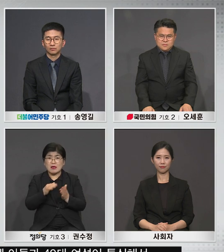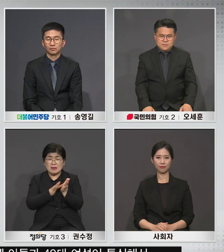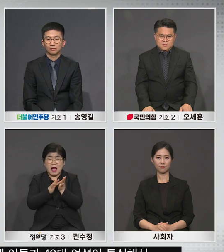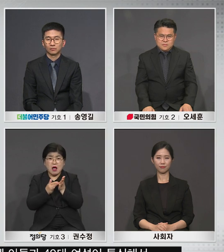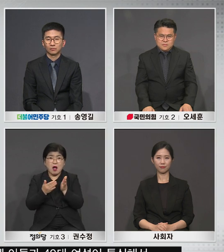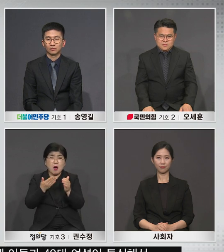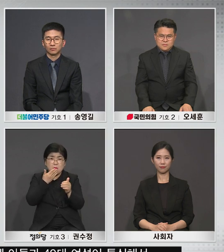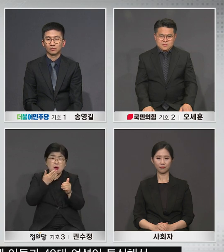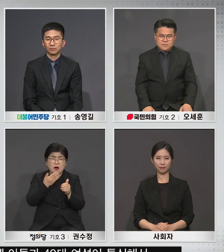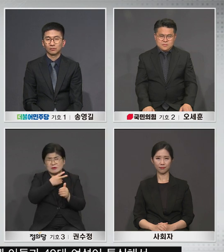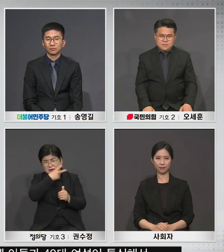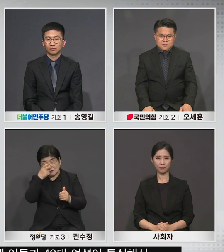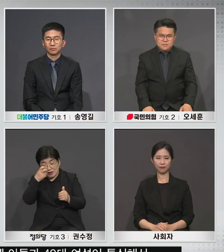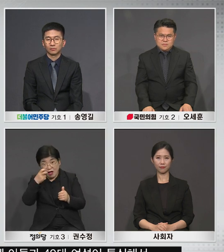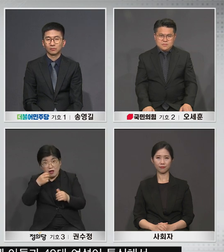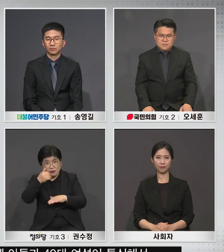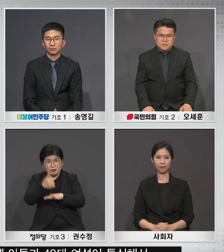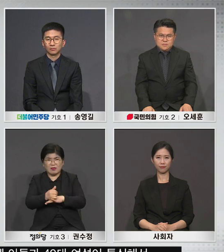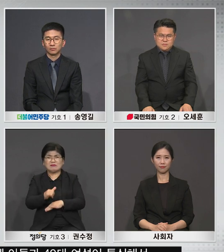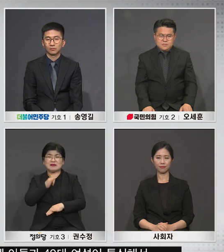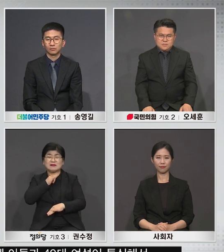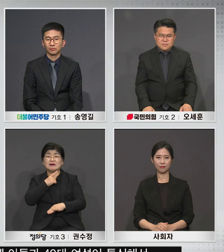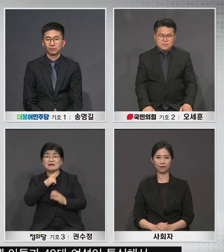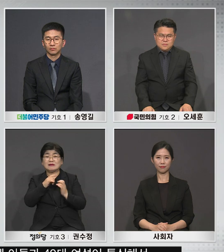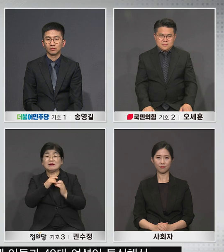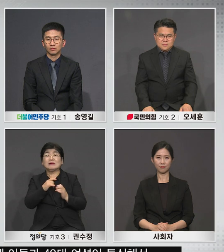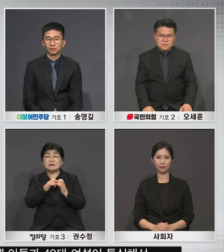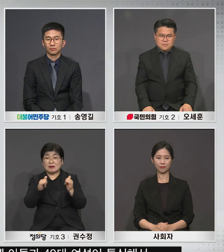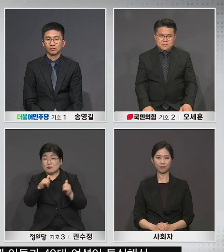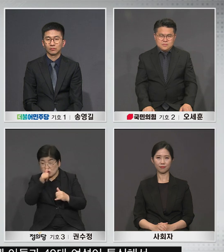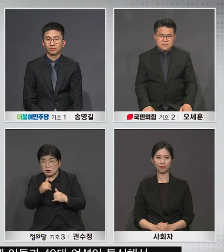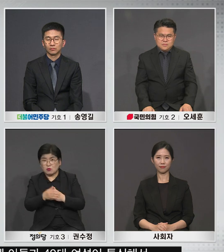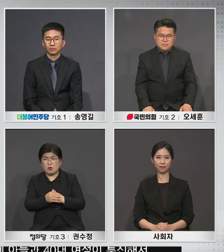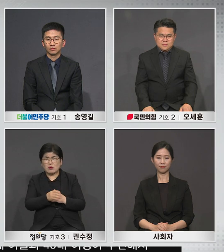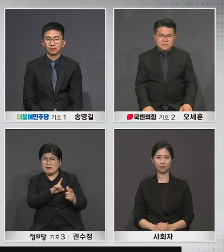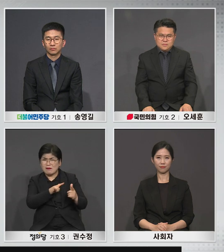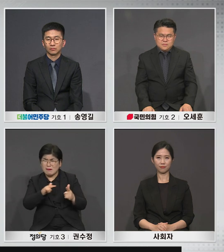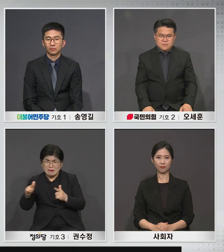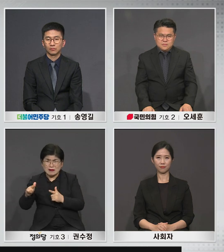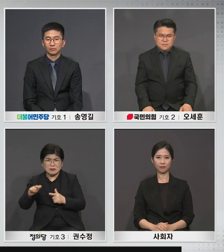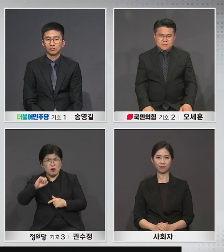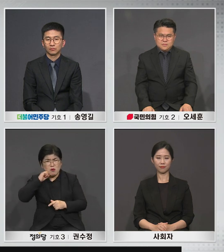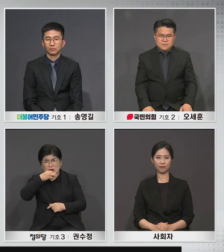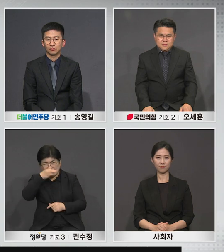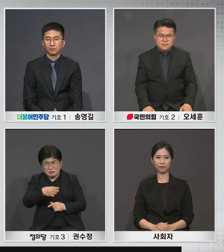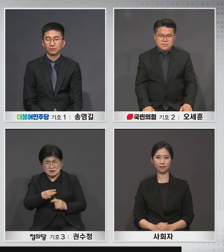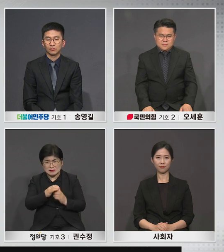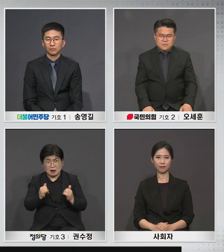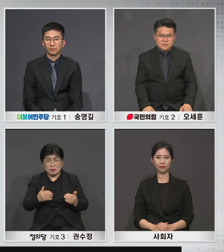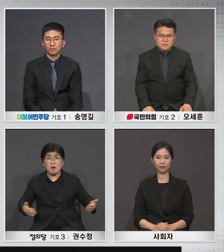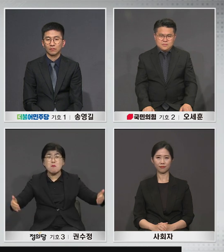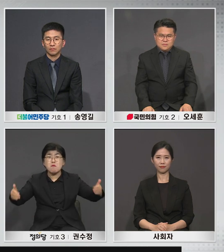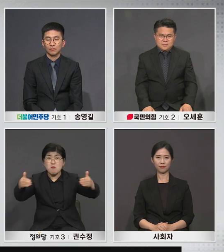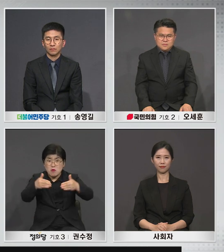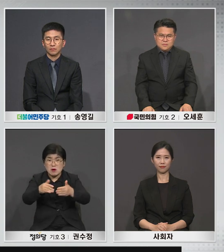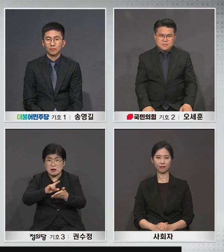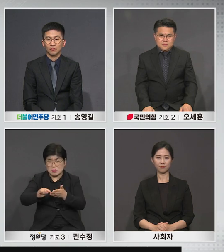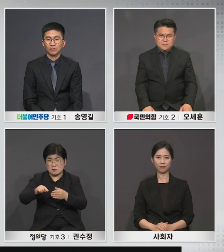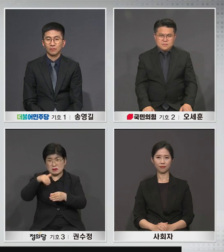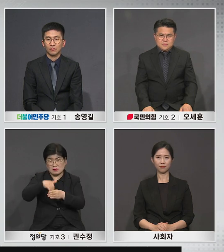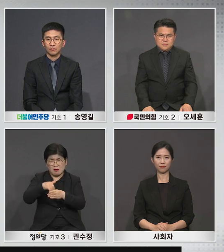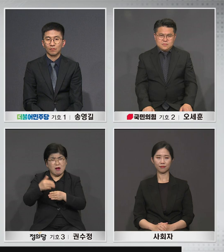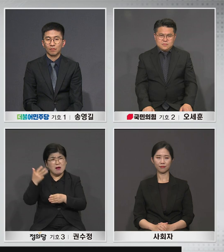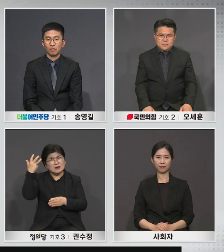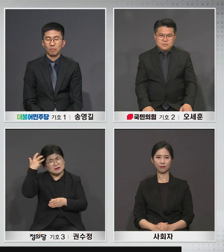선택을 시도했습니다. 정치가 책임지지 않고 떠넘기며 미뤄운 숱한 삶을 보듬어야 할 이번 지방선거는 다른 철학,